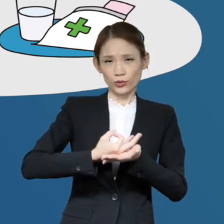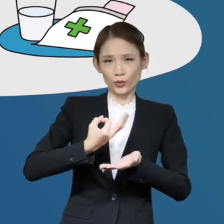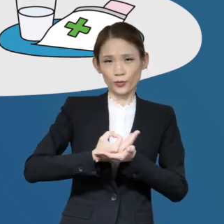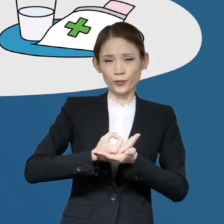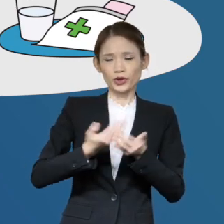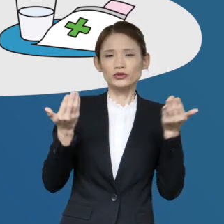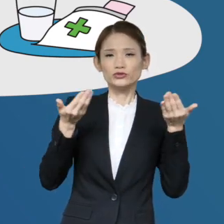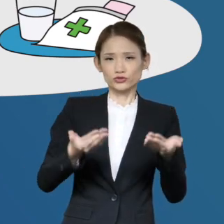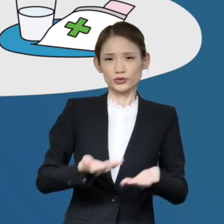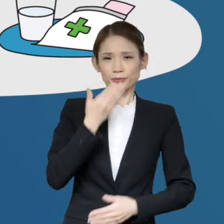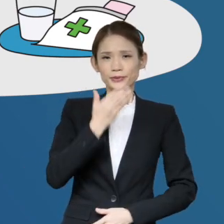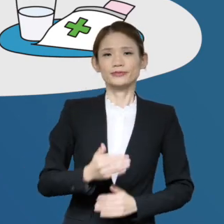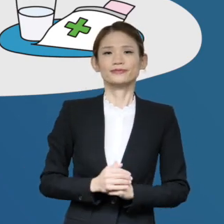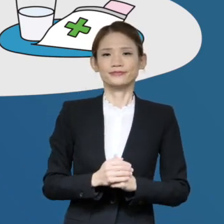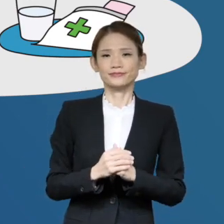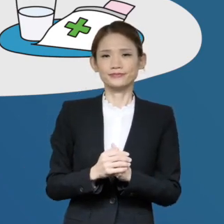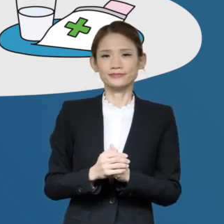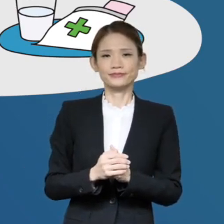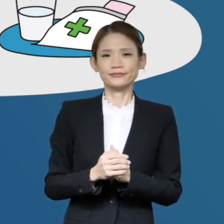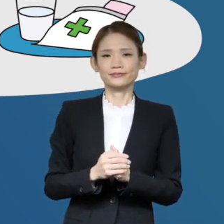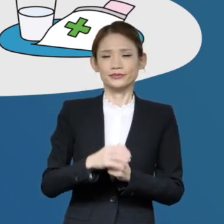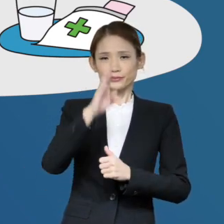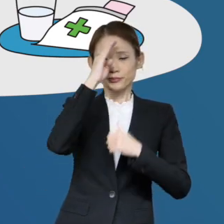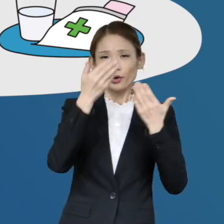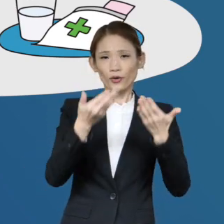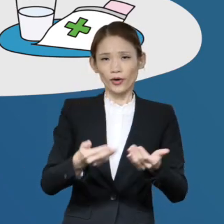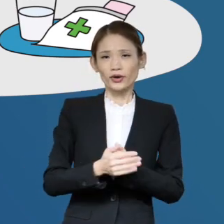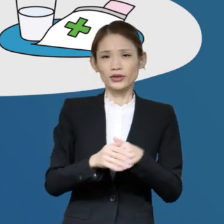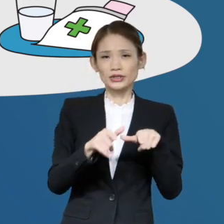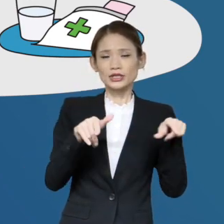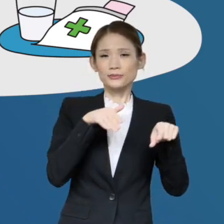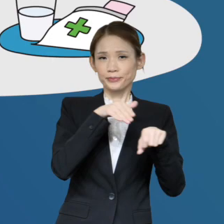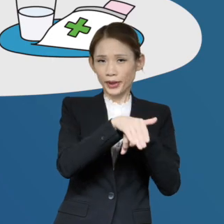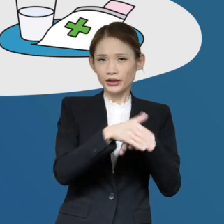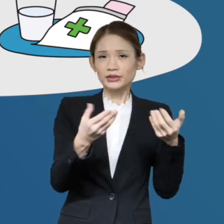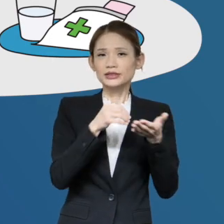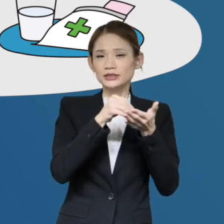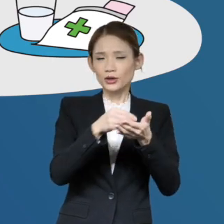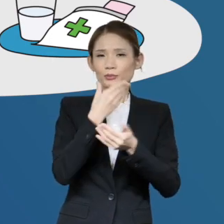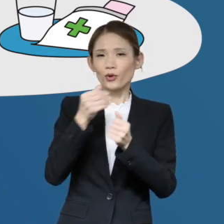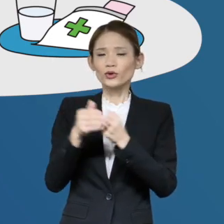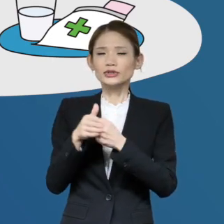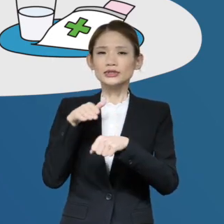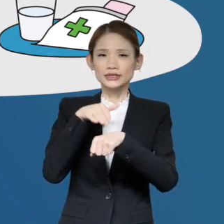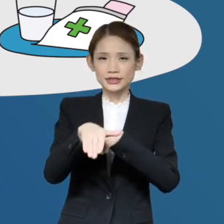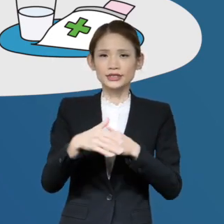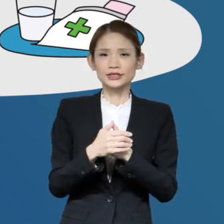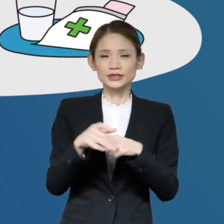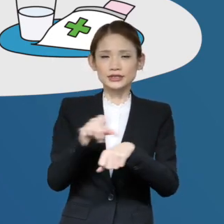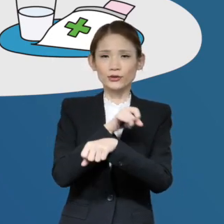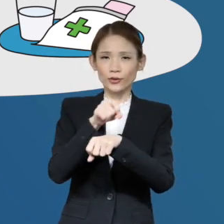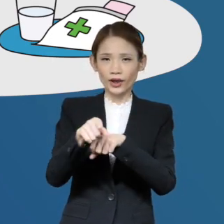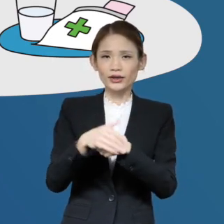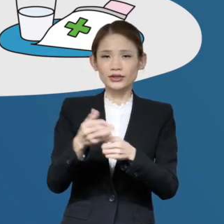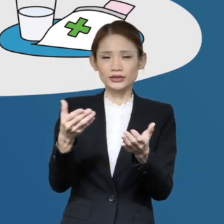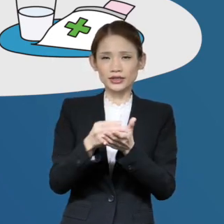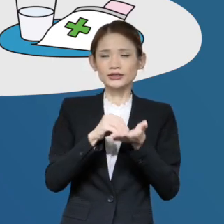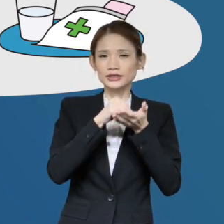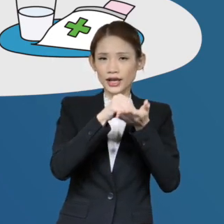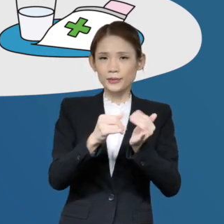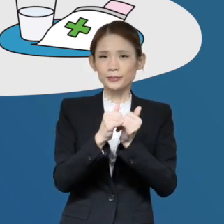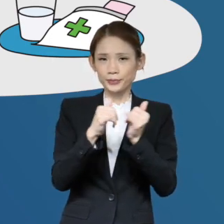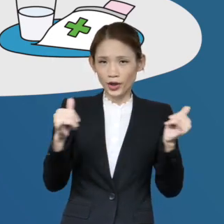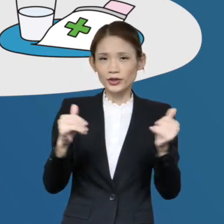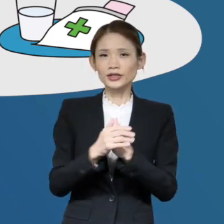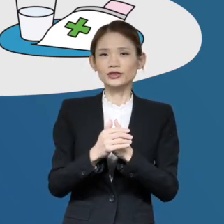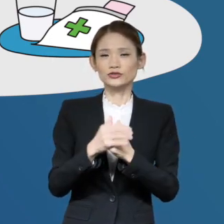돈을 받으며 쉴 수 있습니다. 병가는 일반형 일자리, 복지 일자리, 특화형 일자리에